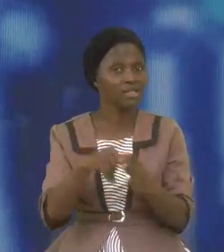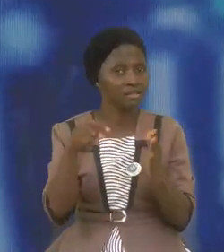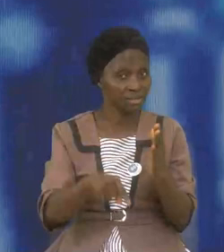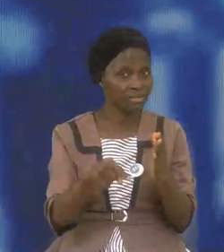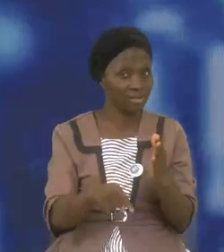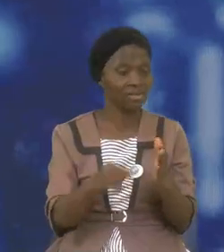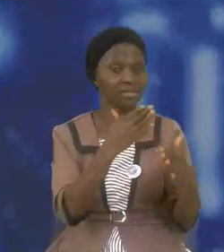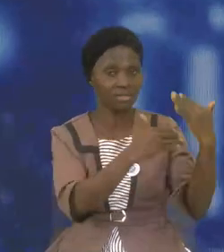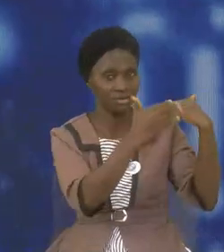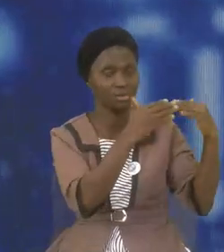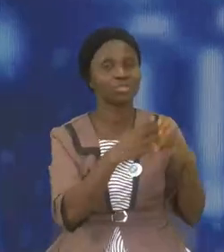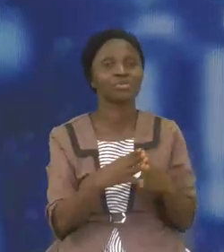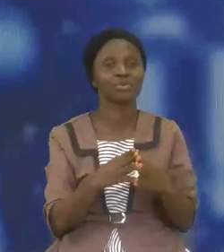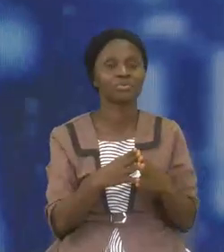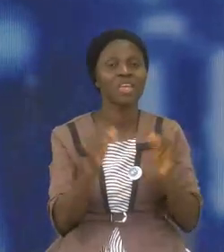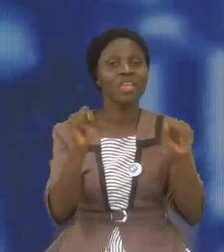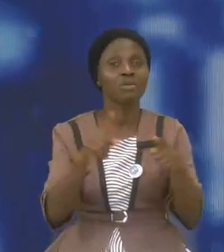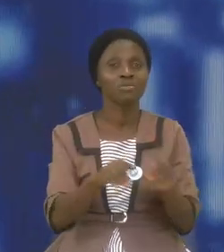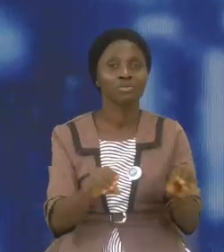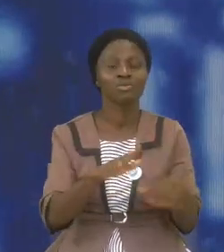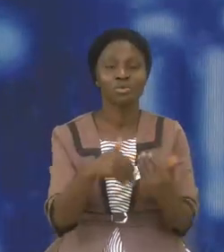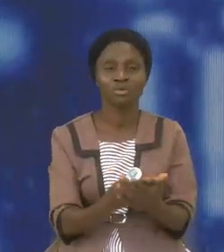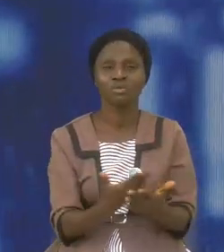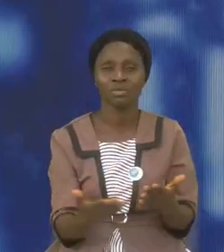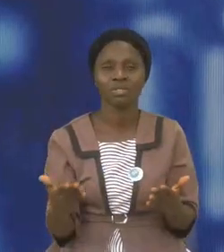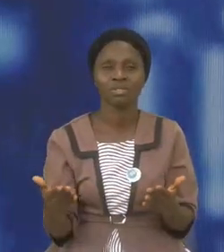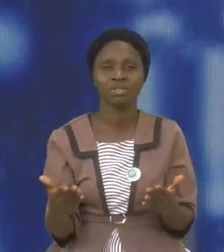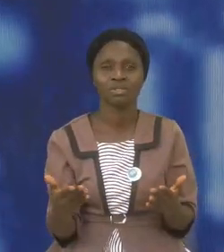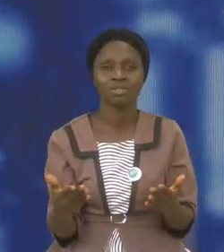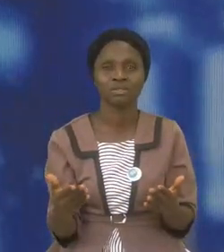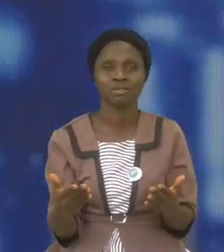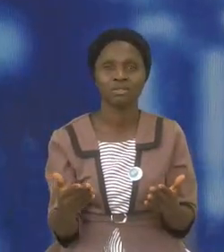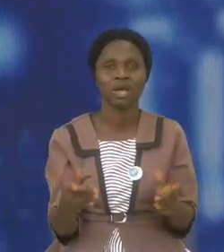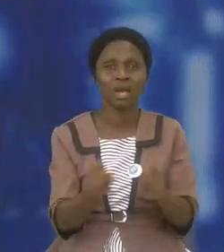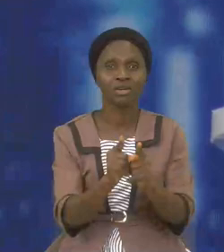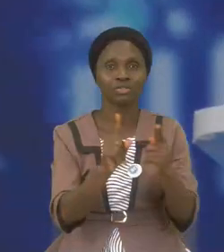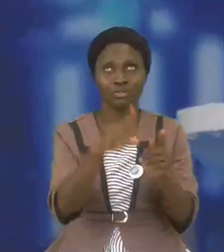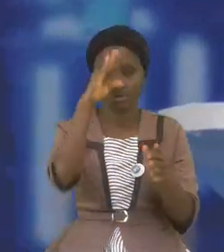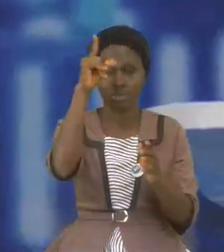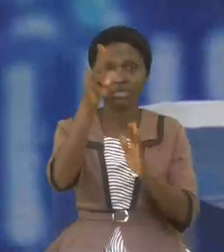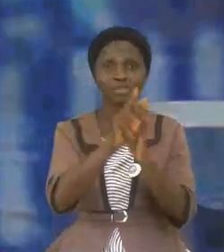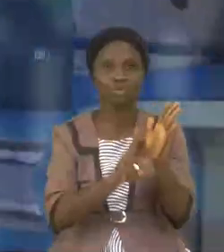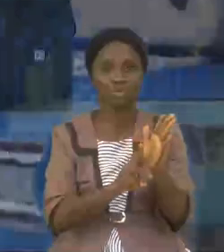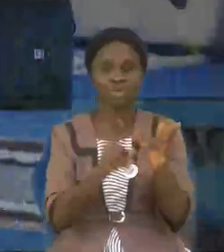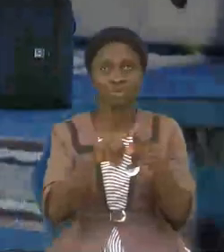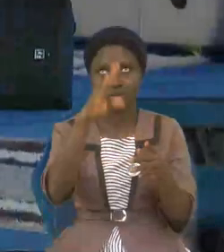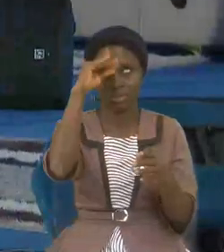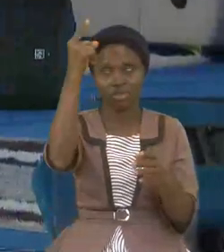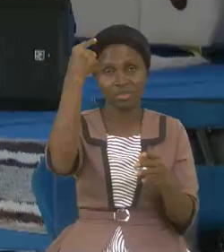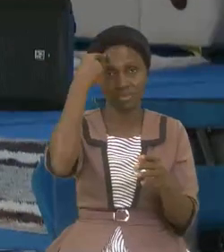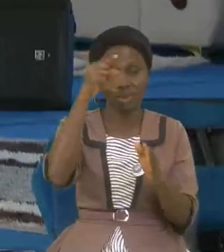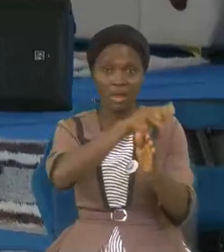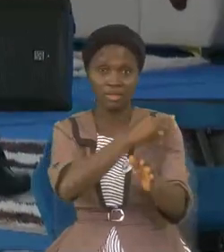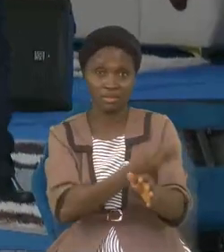dans la génération passée et dans cette génération? Dieu qui est capable de faire tout selon sa volonté,